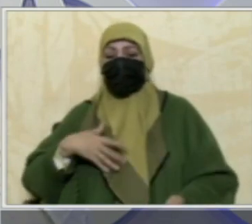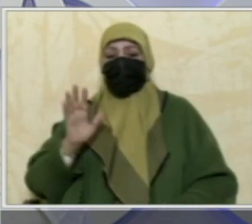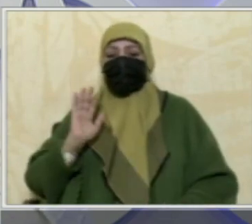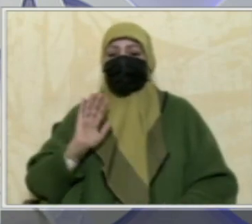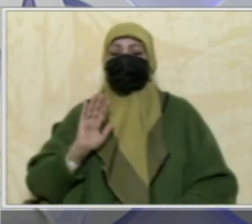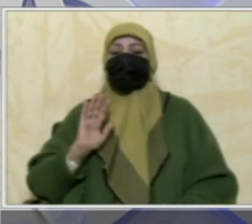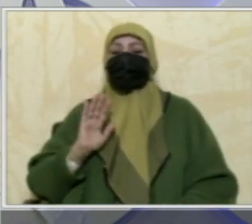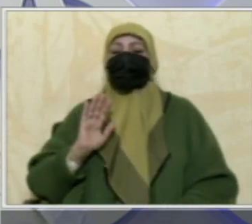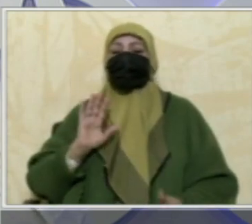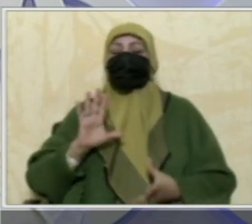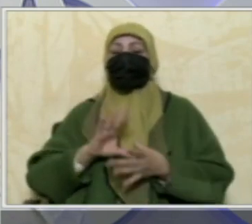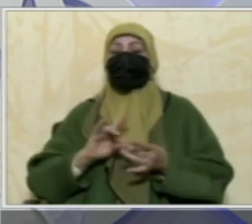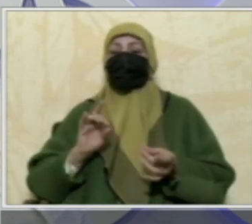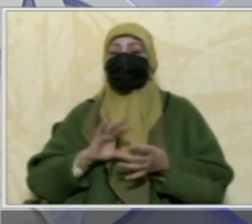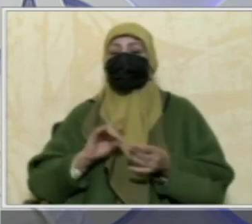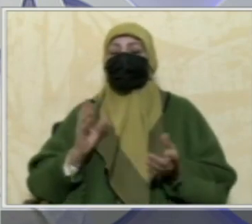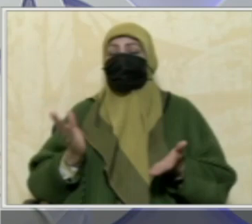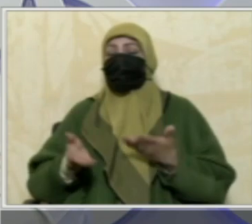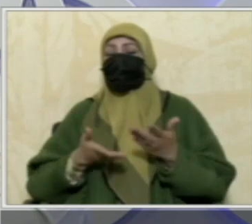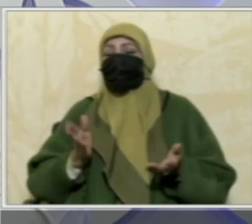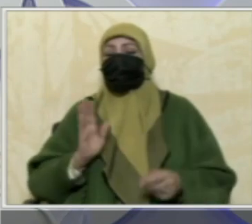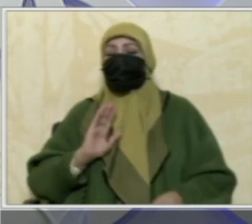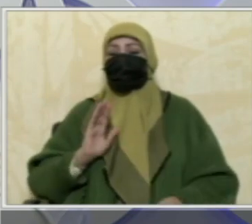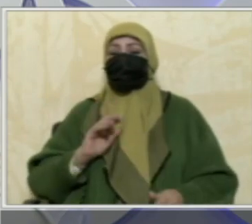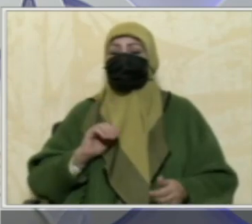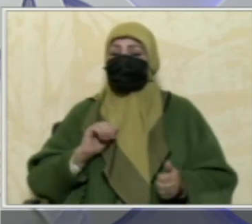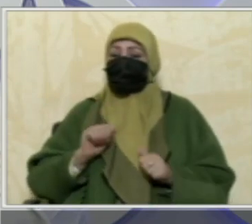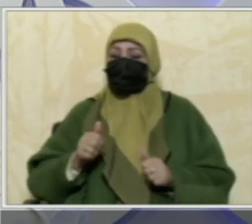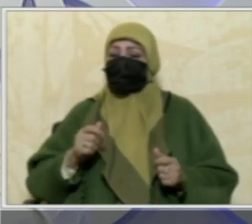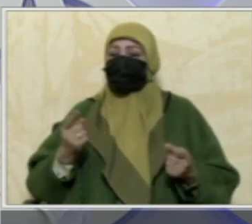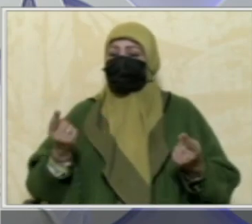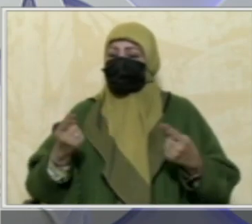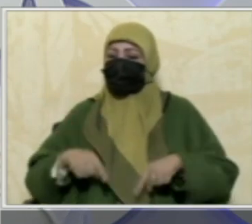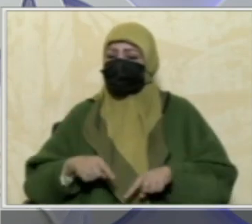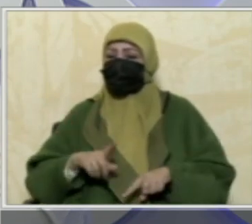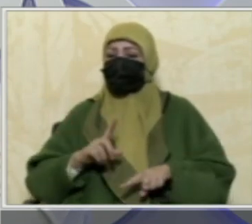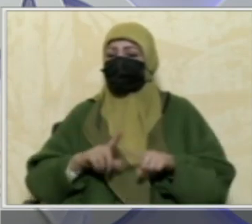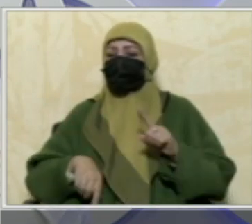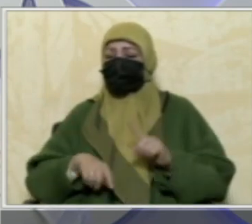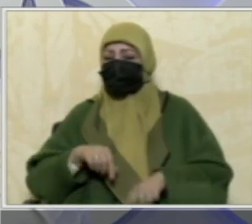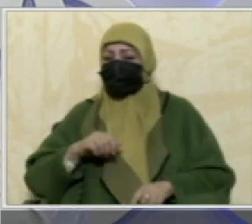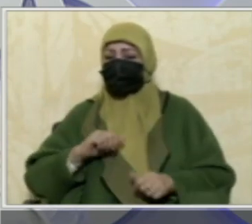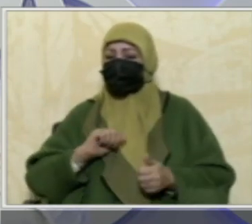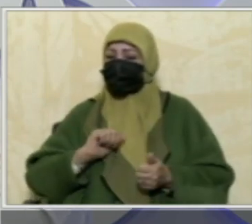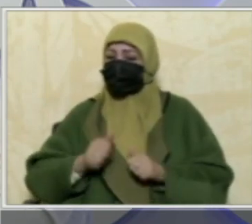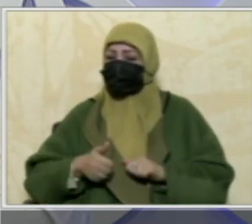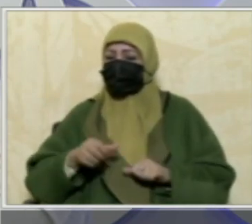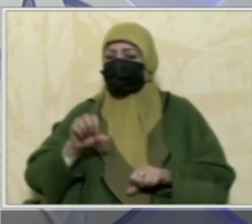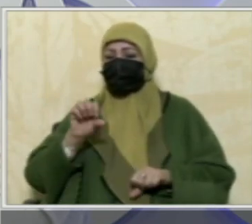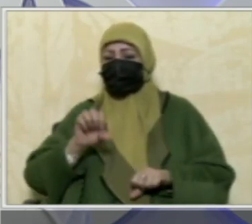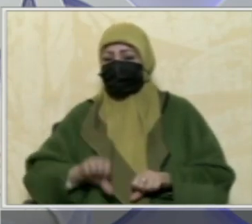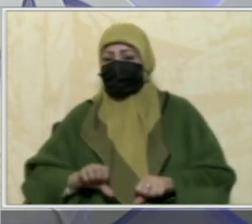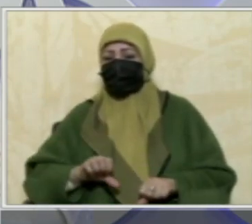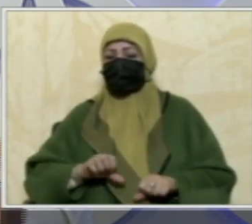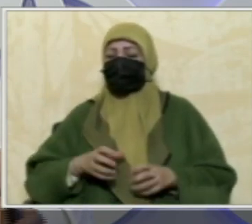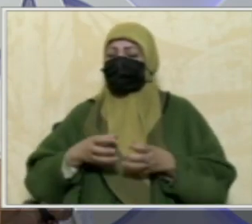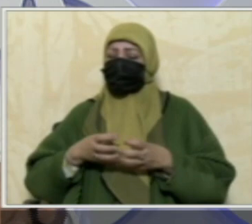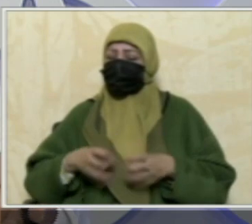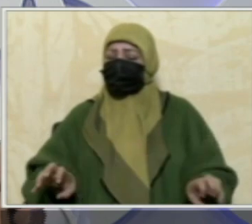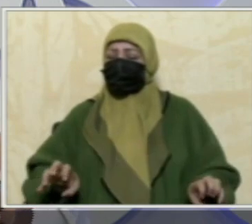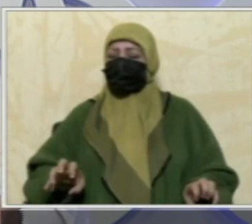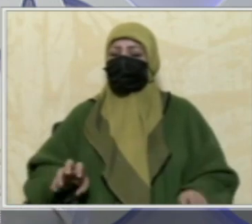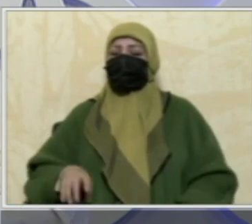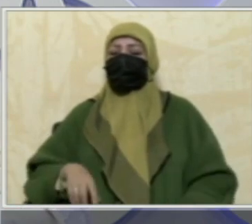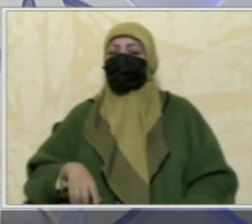الصدام والنزاع والحلف الحانث وقطع الارحام وهجران المسلمين هذا كله